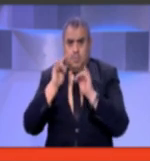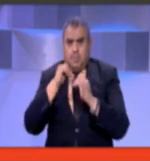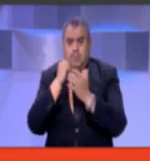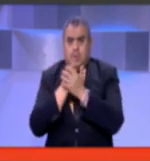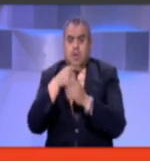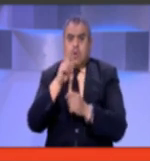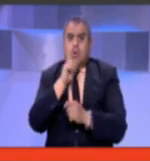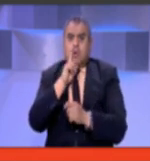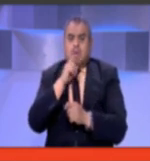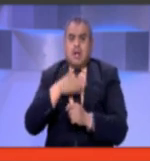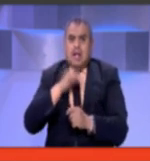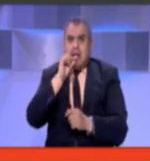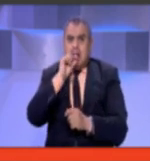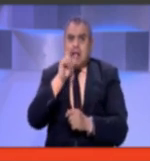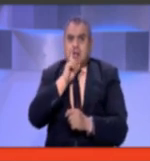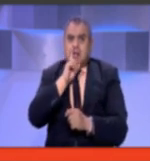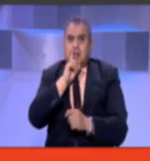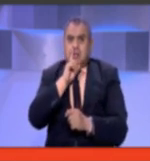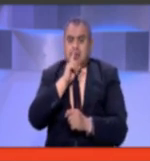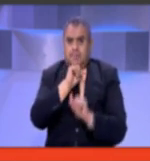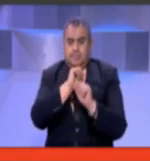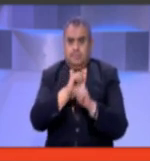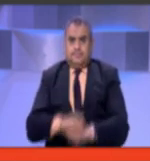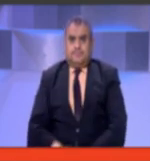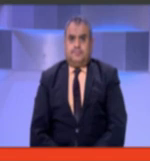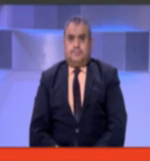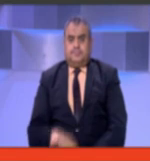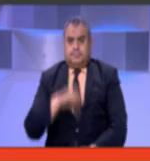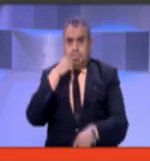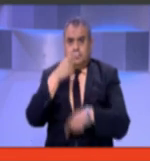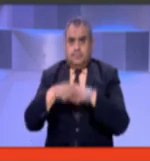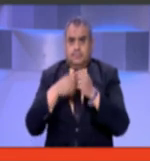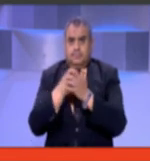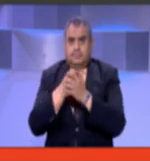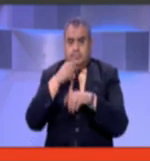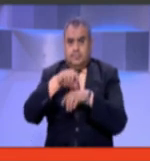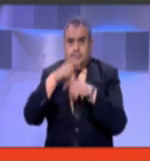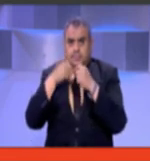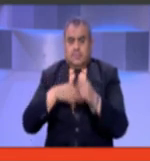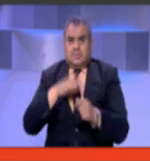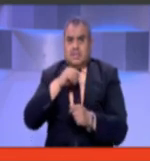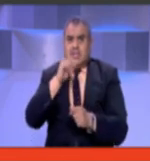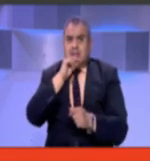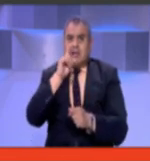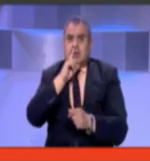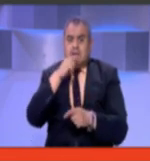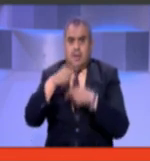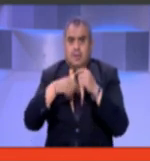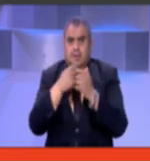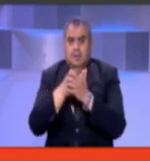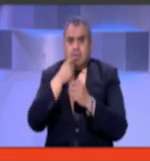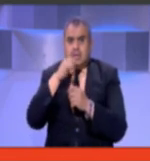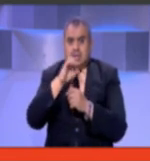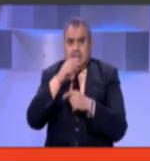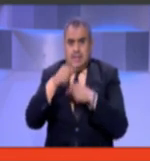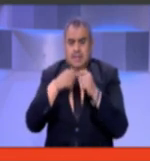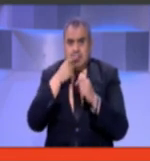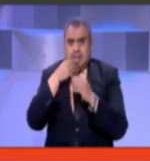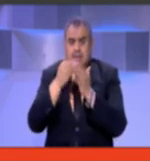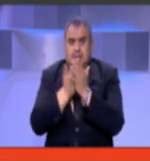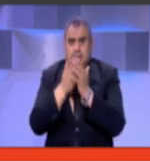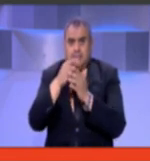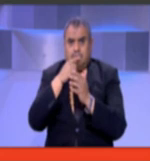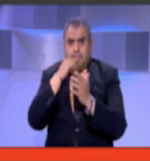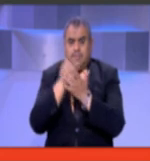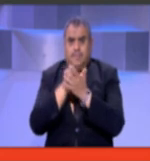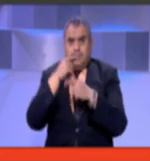ادم يعني اتفقنا ان احنا هنقعد مع ادم. صعب ان احنا كنا نسيب ولد عنده 9 سنين انه يفضل